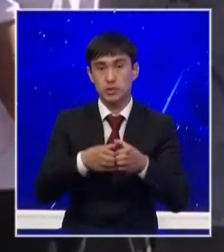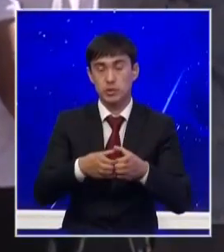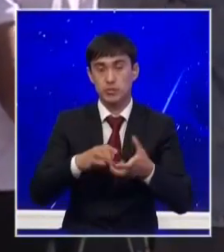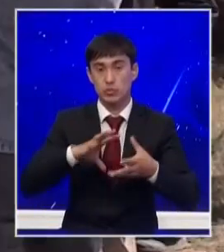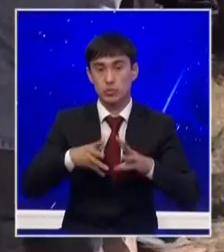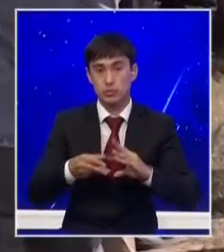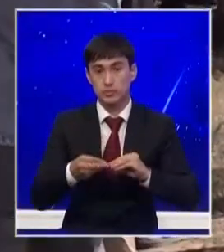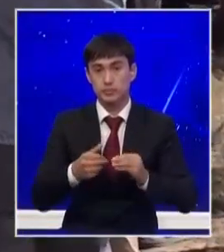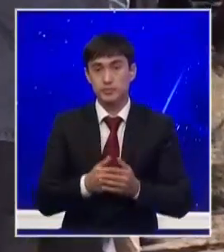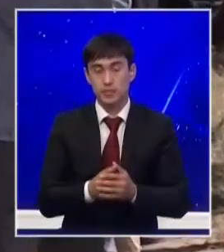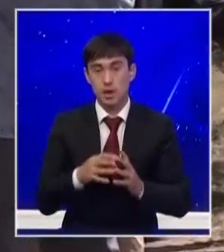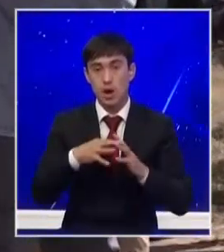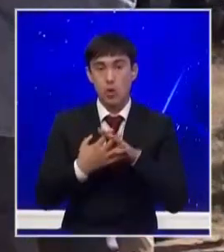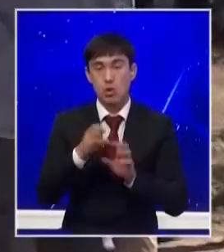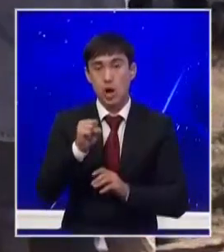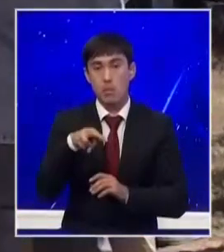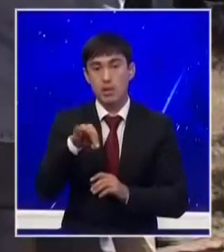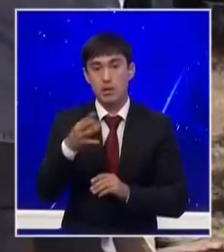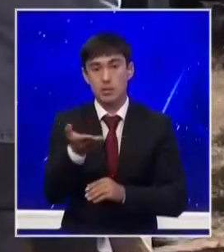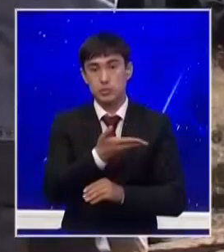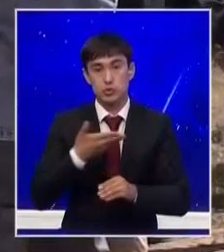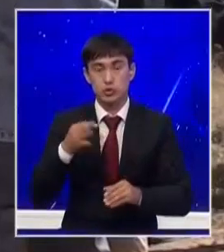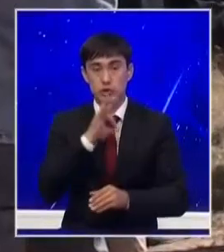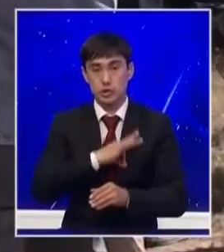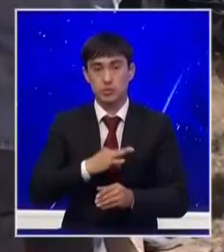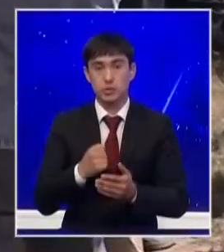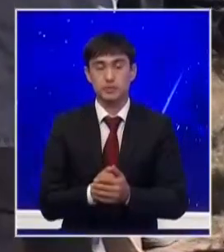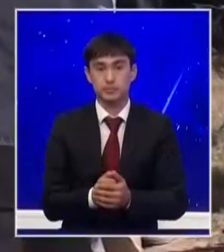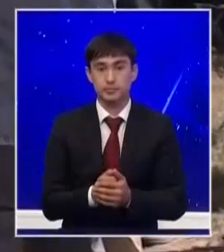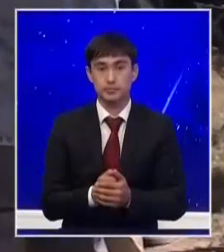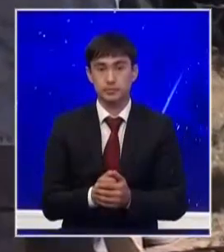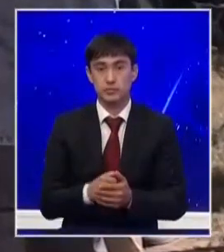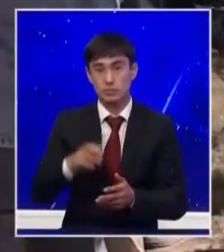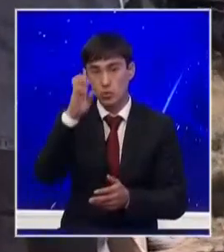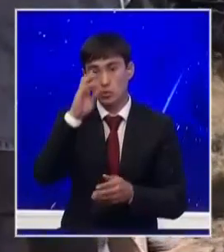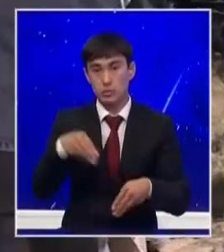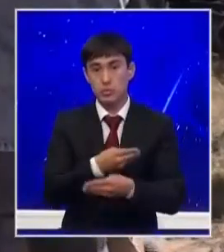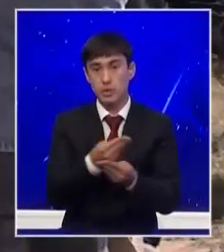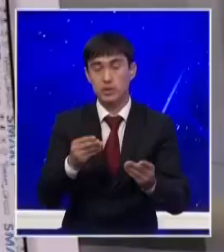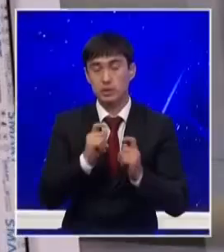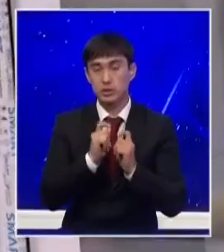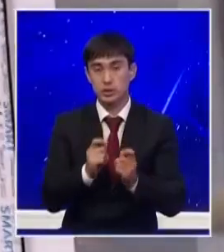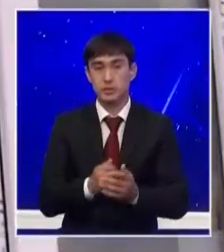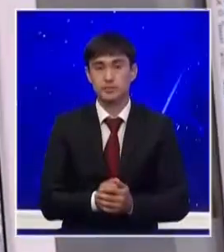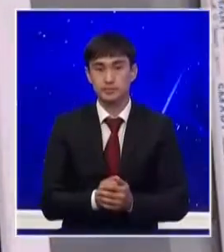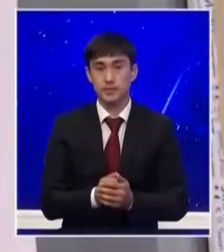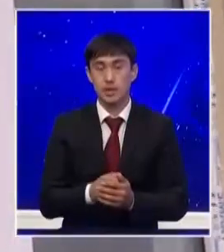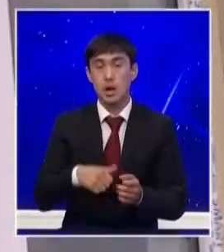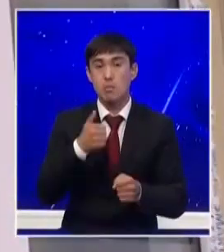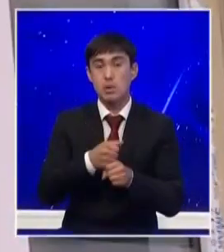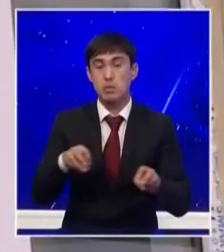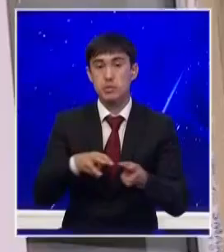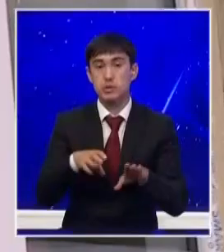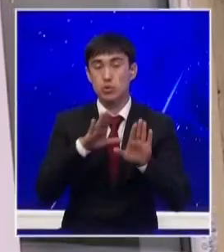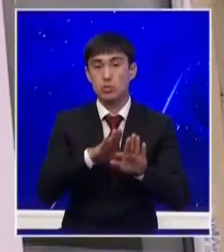қосып. Ауыл аманаты біз үшін тиімді. Өкіметтің беріп отқан сыйлығы. Премьер-министрдің